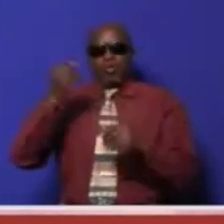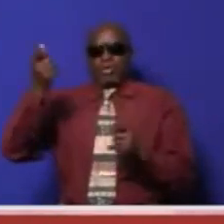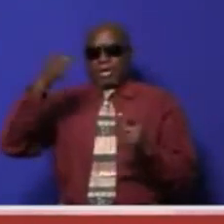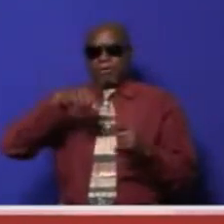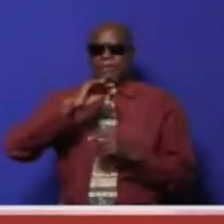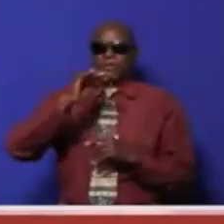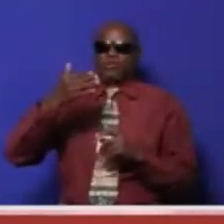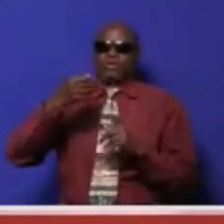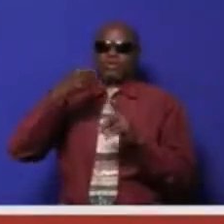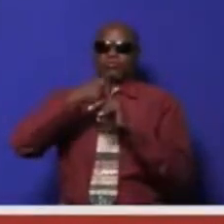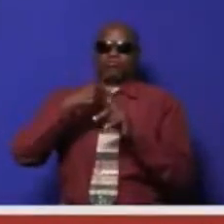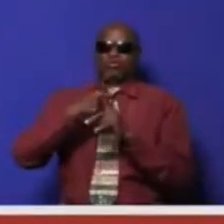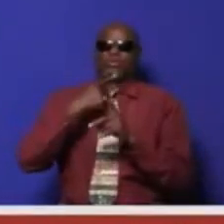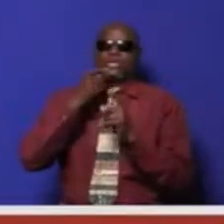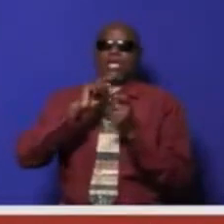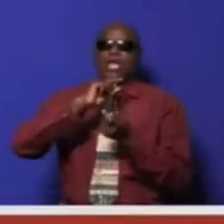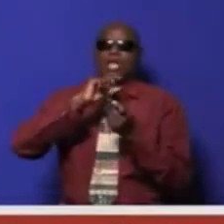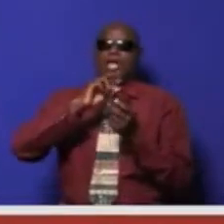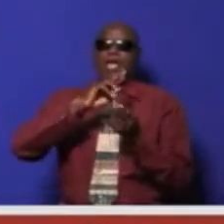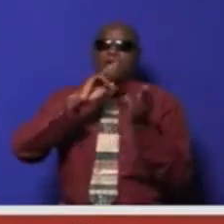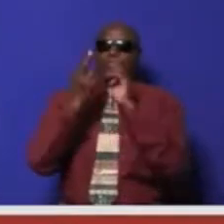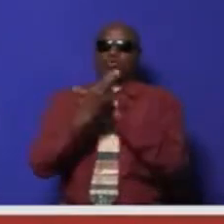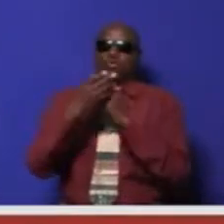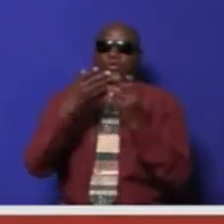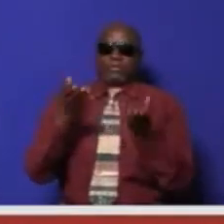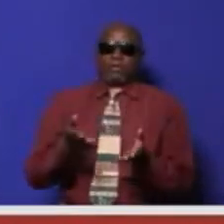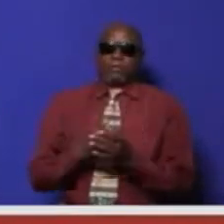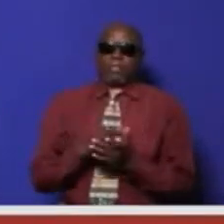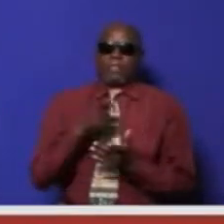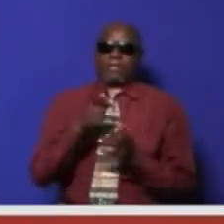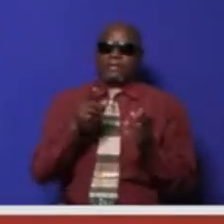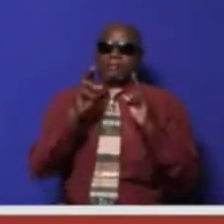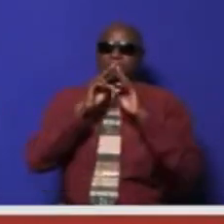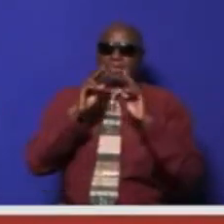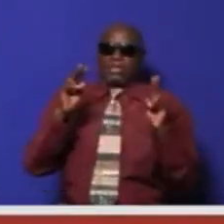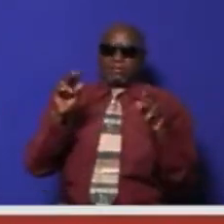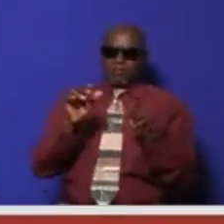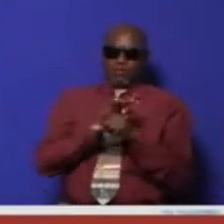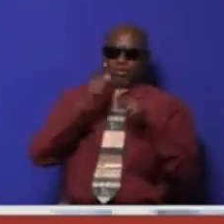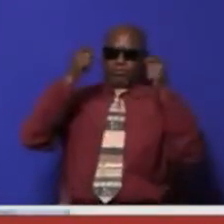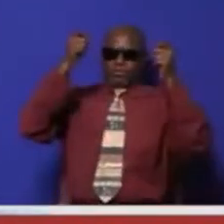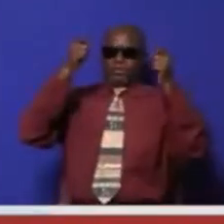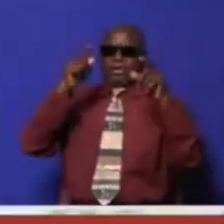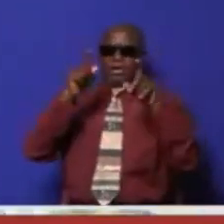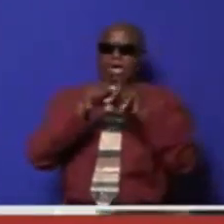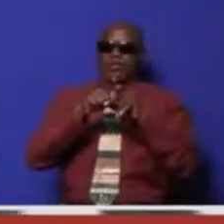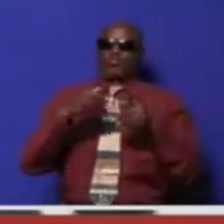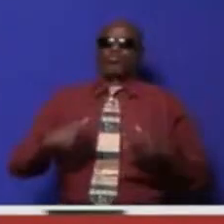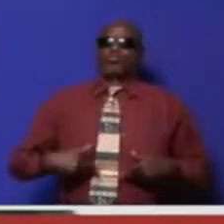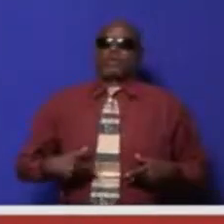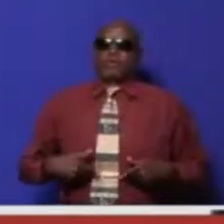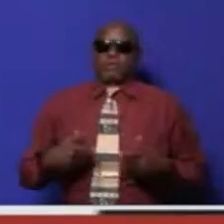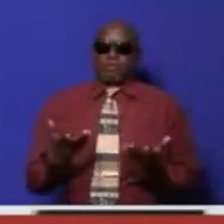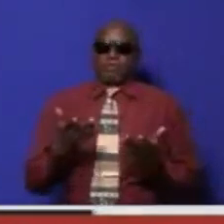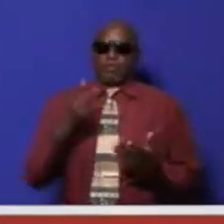that the revolution is here. This is a peaceful demonstration first, and us as the youth, especially millennials, you see